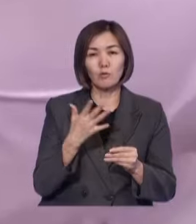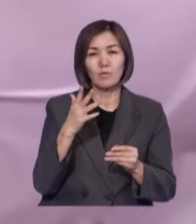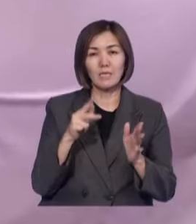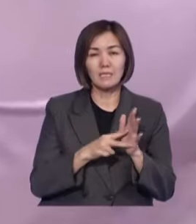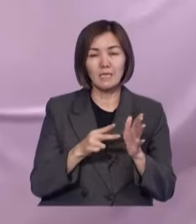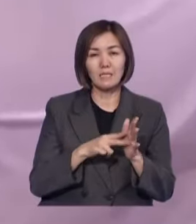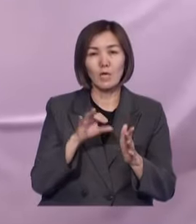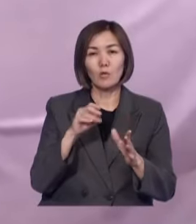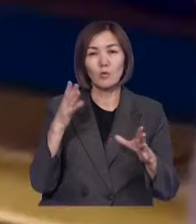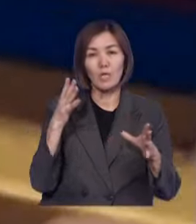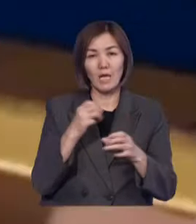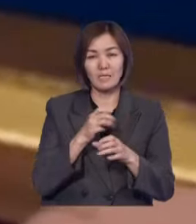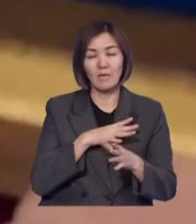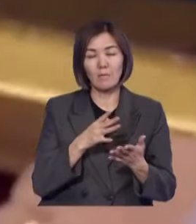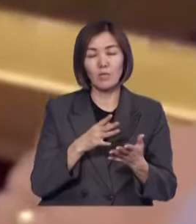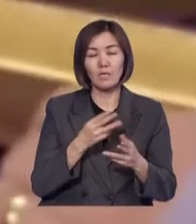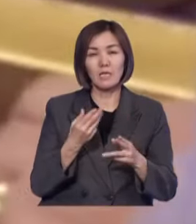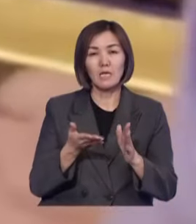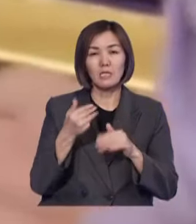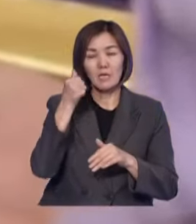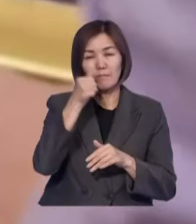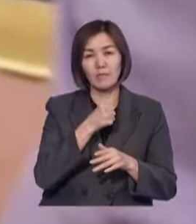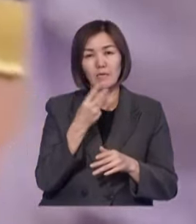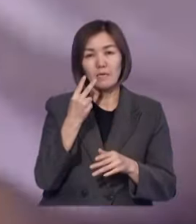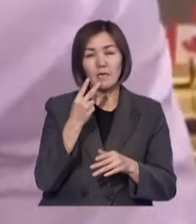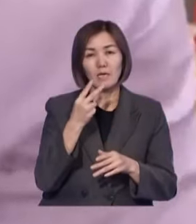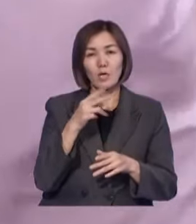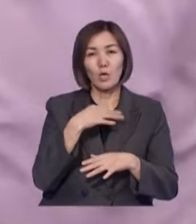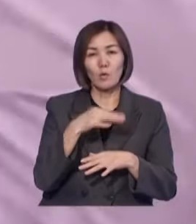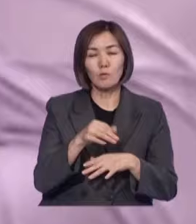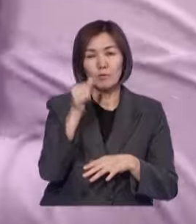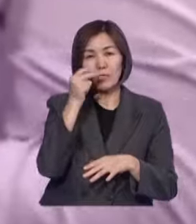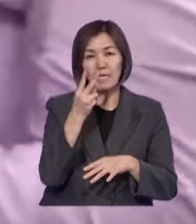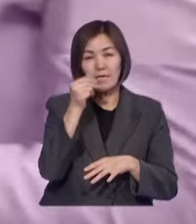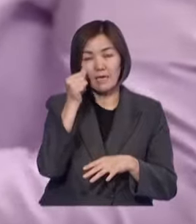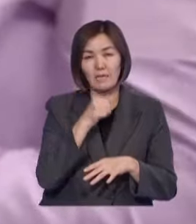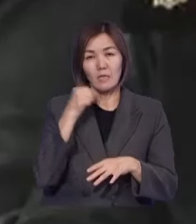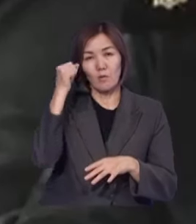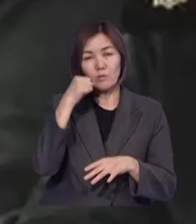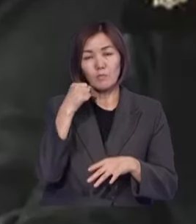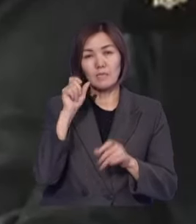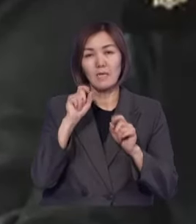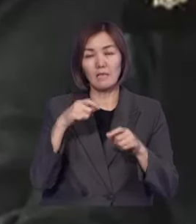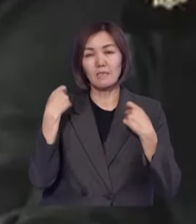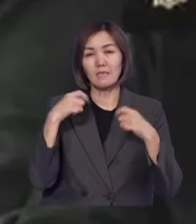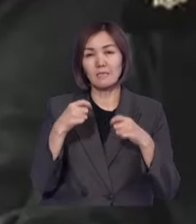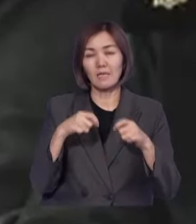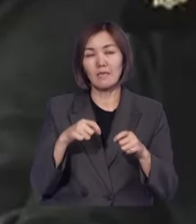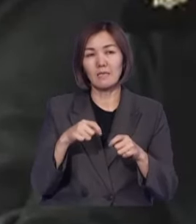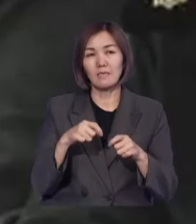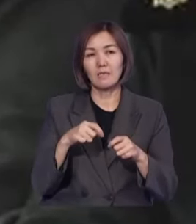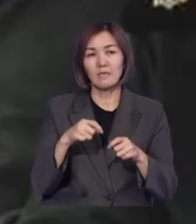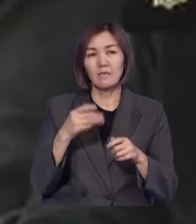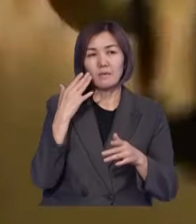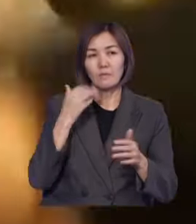24,8 тоннаға азайған болатын. Жалпы былтыр қазан және қараша айларында Өзбекстан алтынды көп сатқан елдердің көшін бастаған